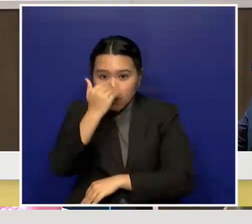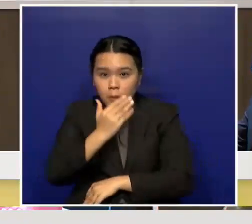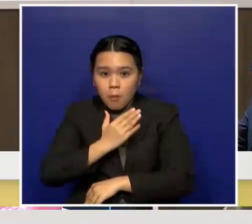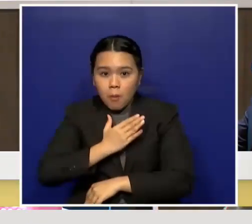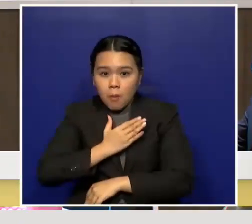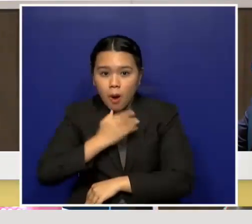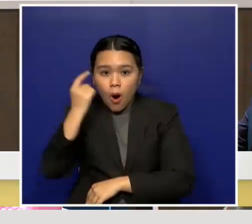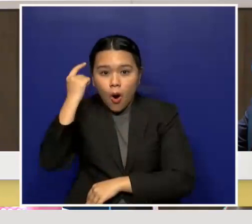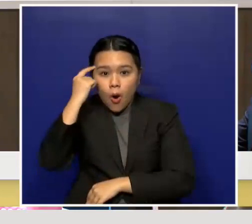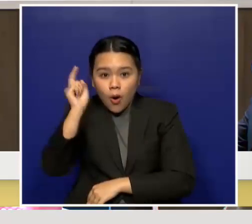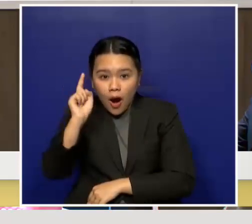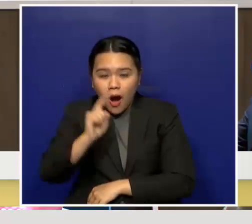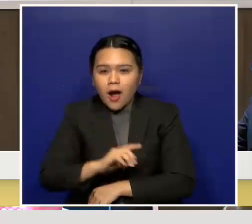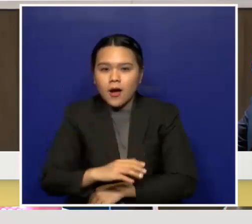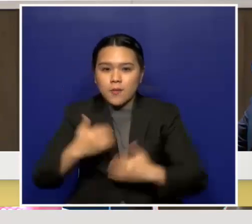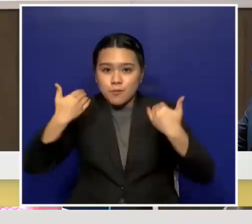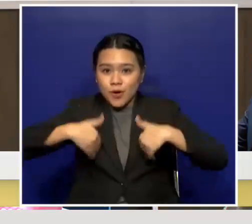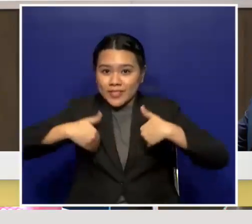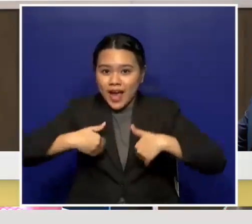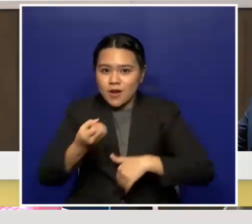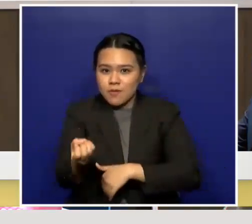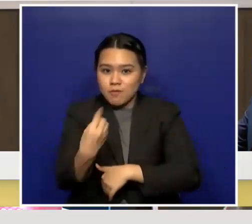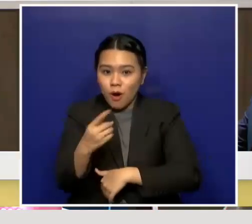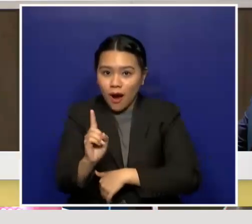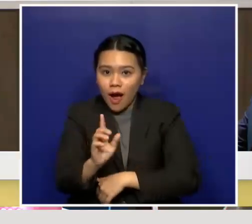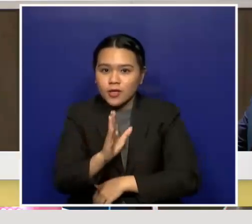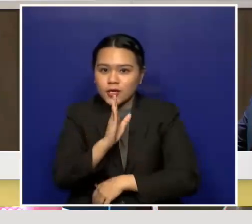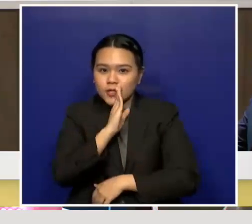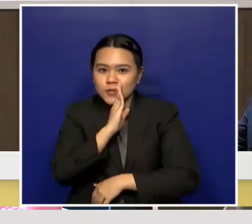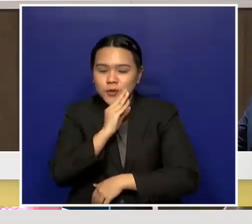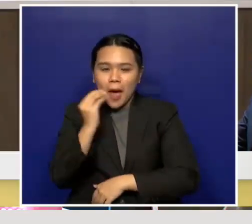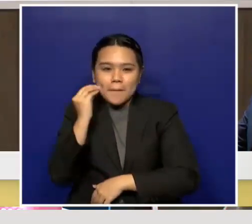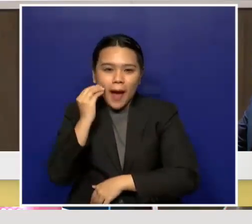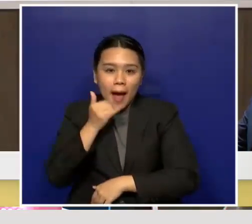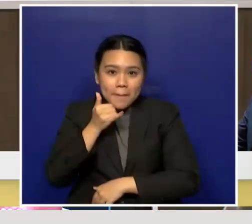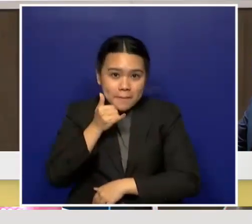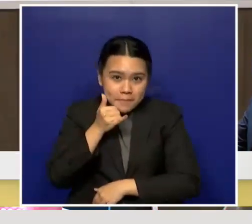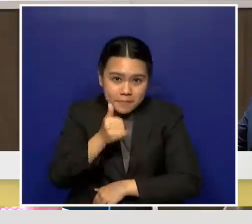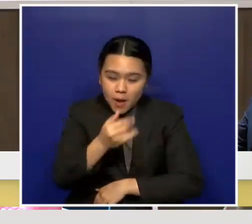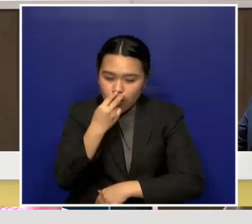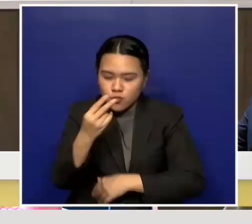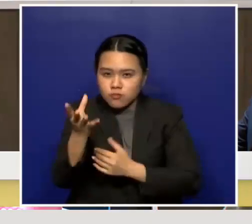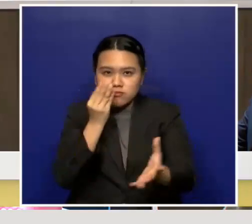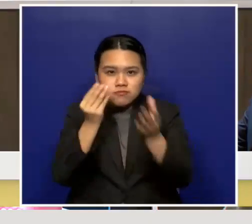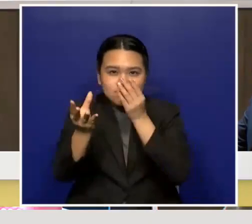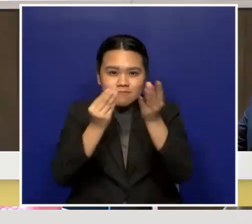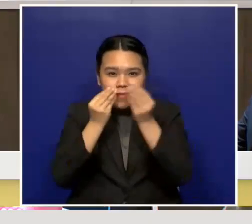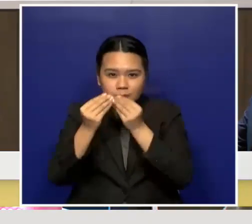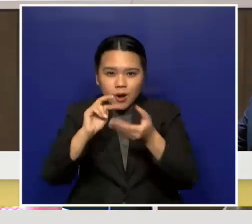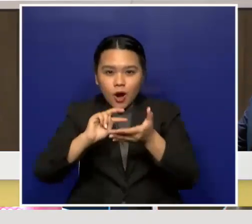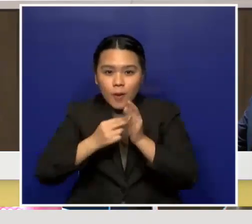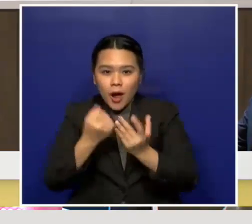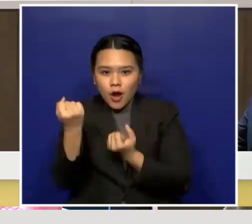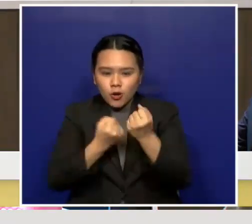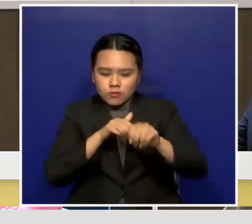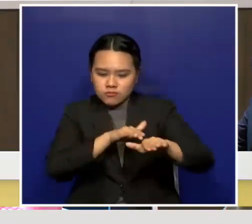าหมอนี่ไปดูบ้านเนี่ยมอไซค์จะถูกไล่หมดเลยแล้วก็จะมีรถไปจอดรอเต็มไปหมดเลยเขาถึงรู้ว่าเป็นบ้านใครเป็นรถ